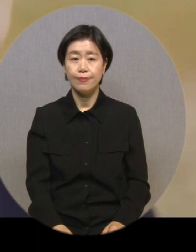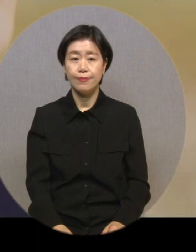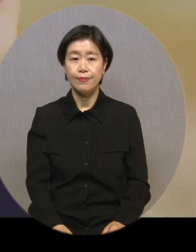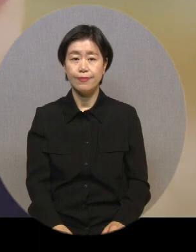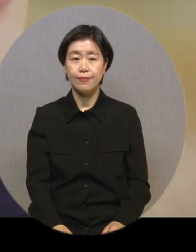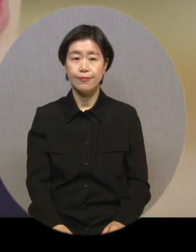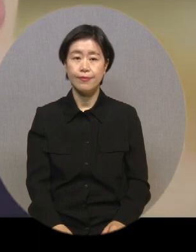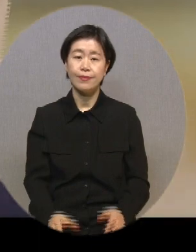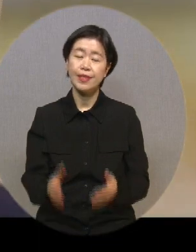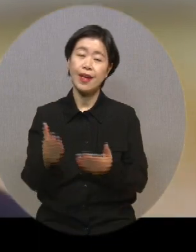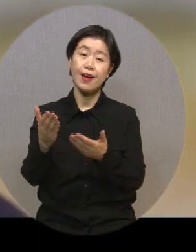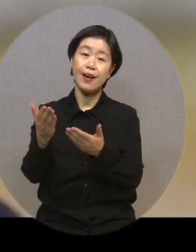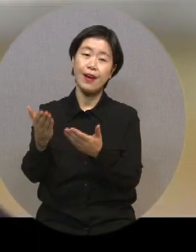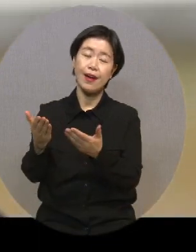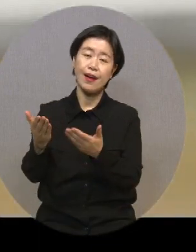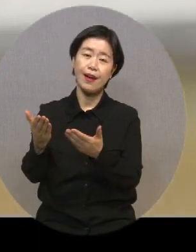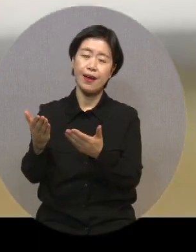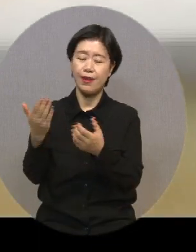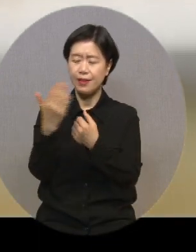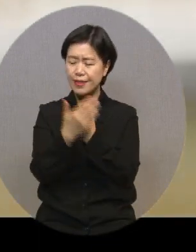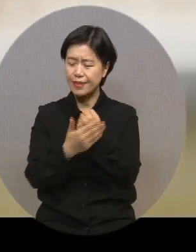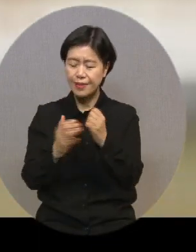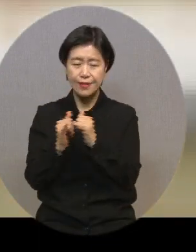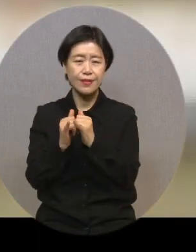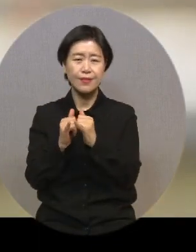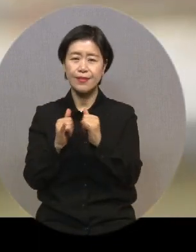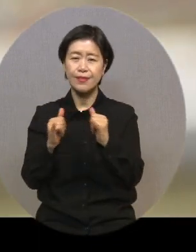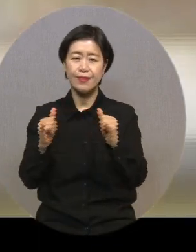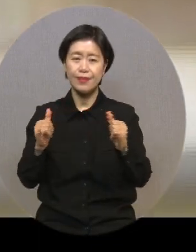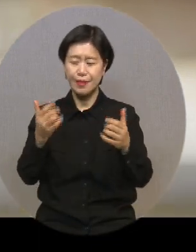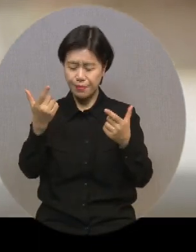사람 그대가